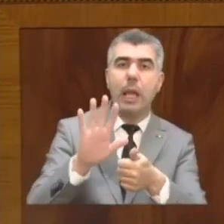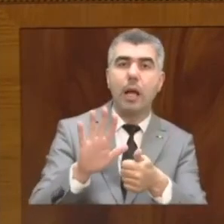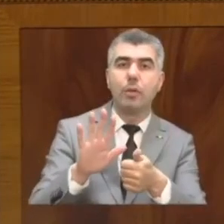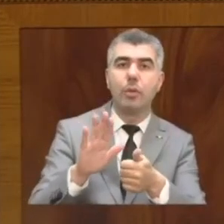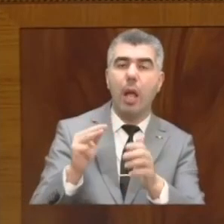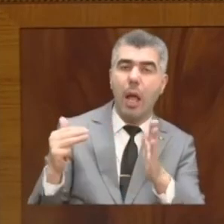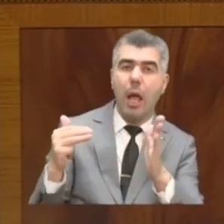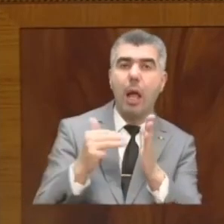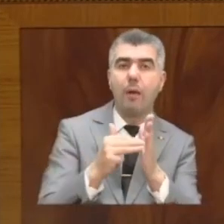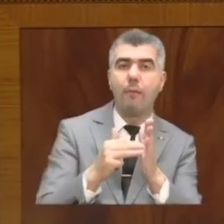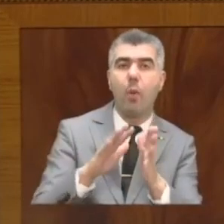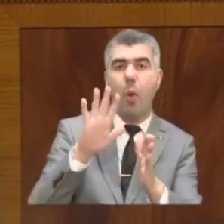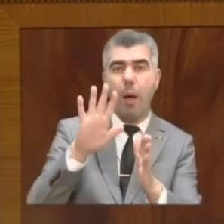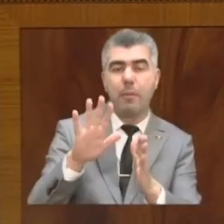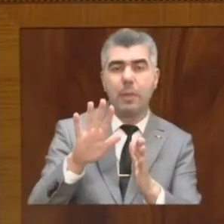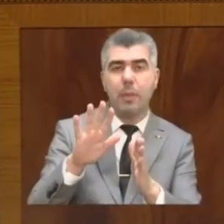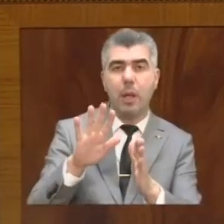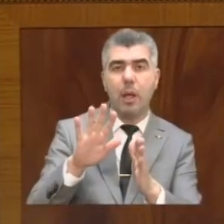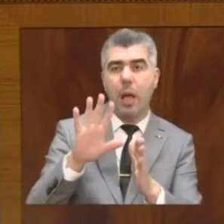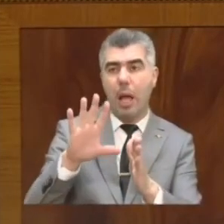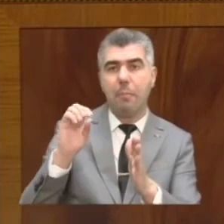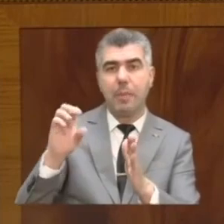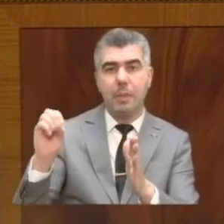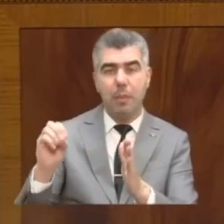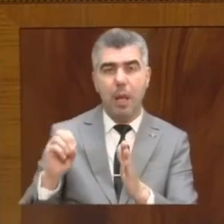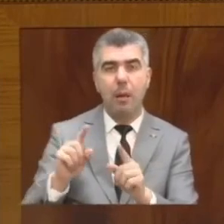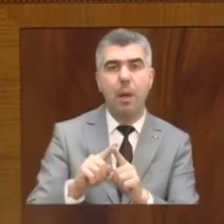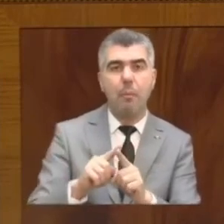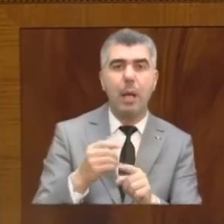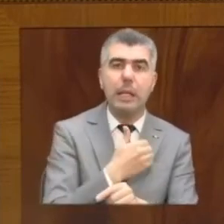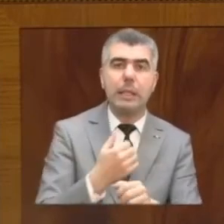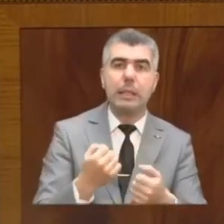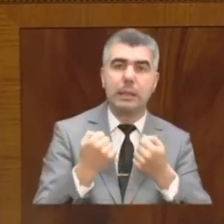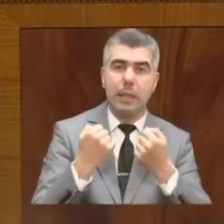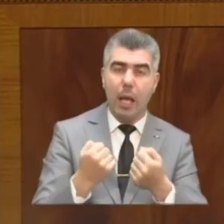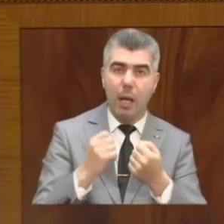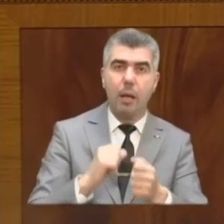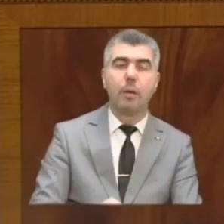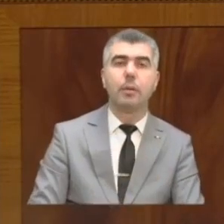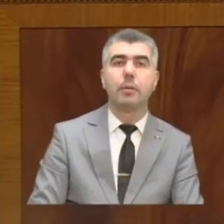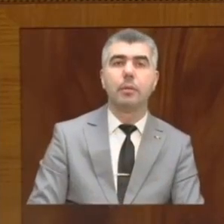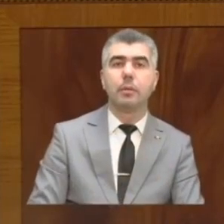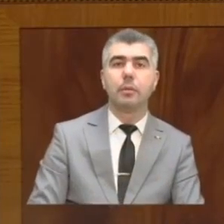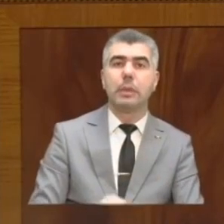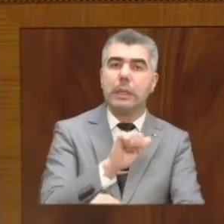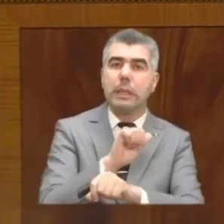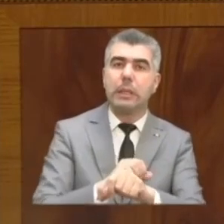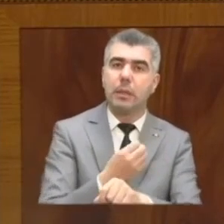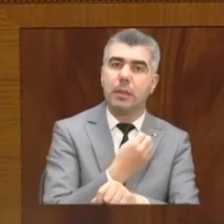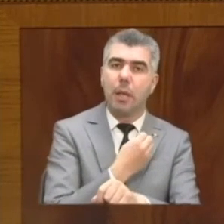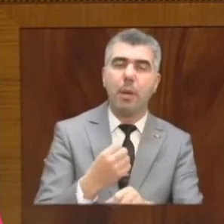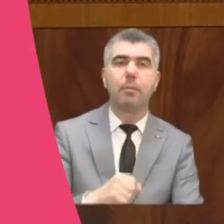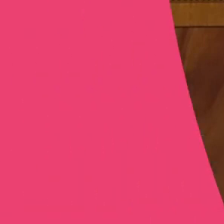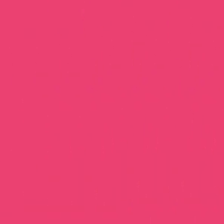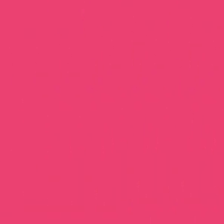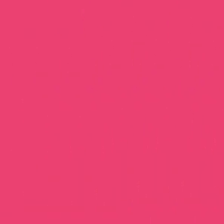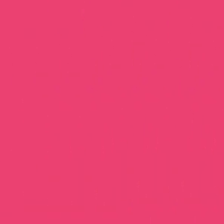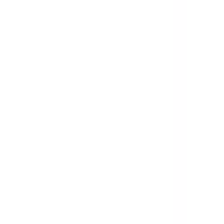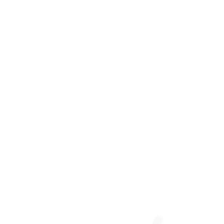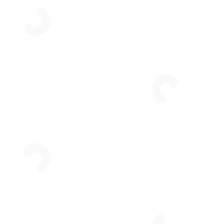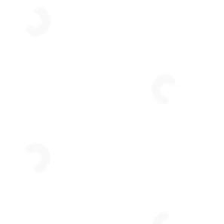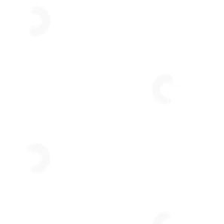16,500 منصب مالي بقطاع الصحة والحماية الاجتماعية.